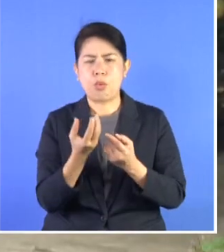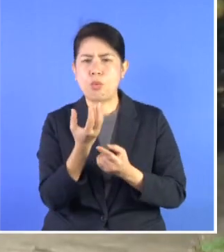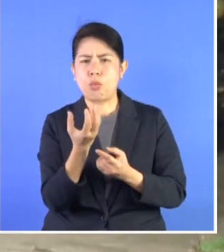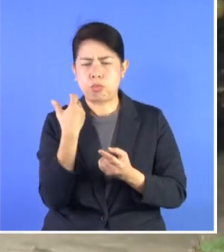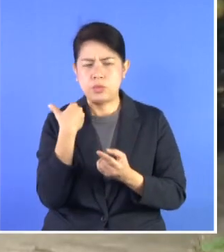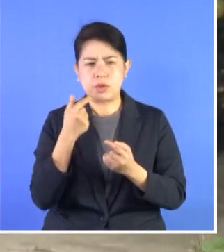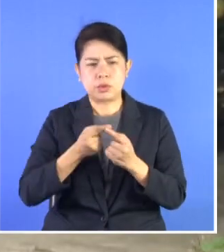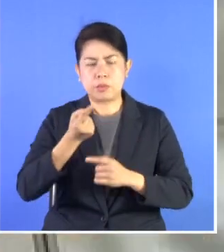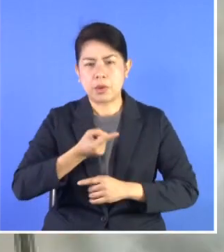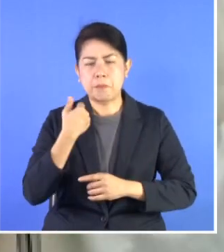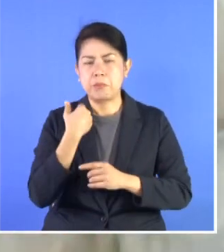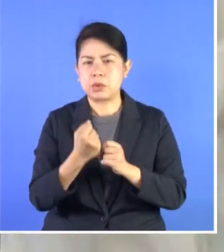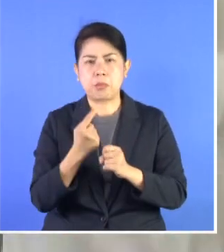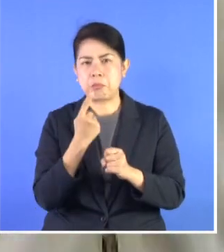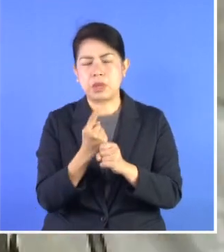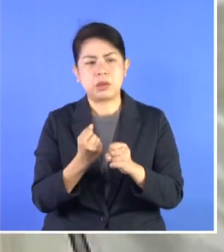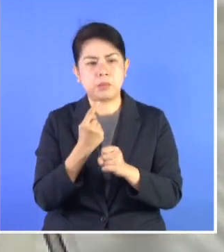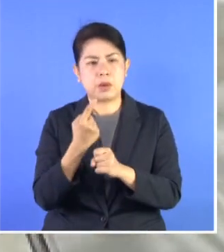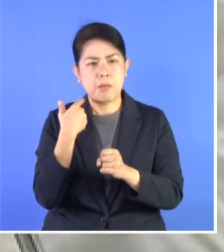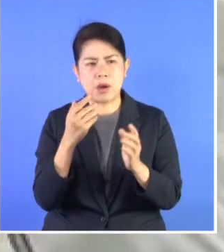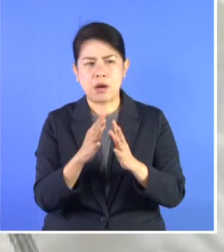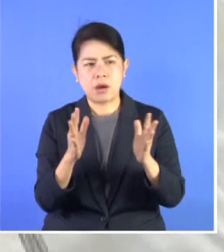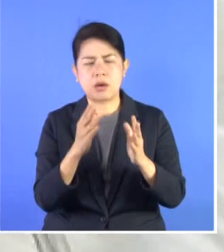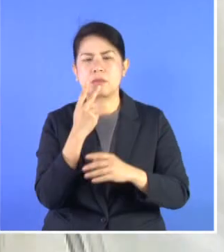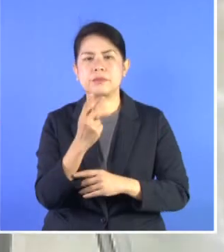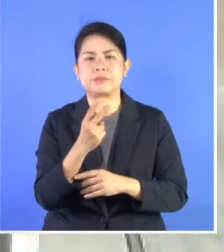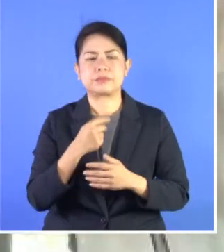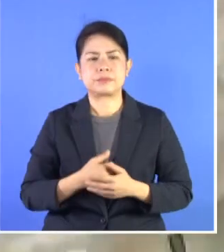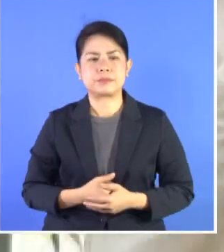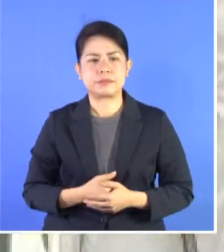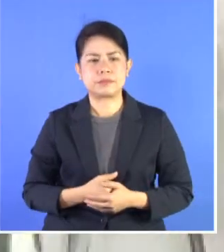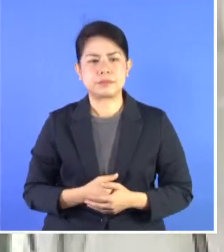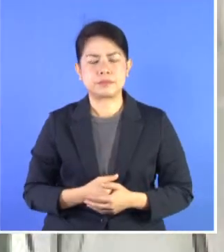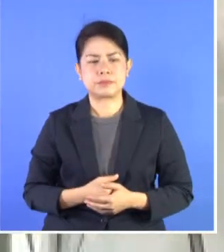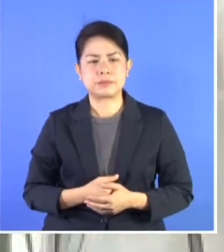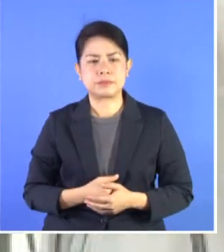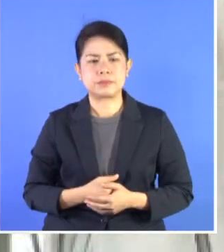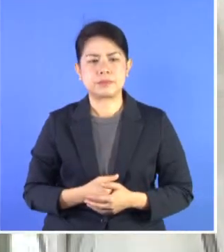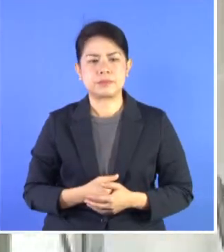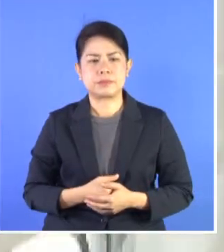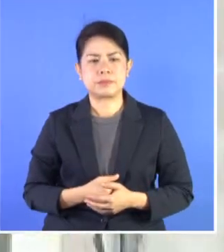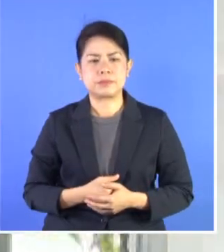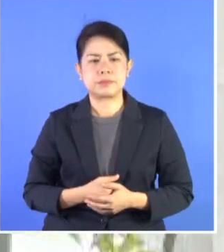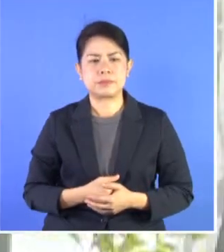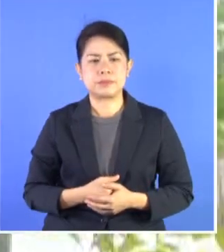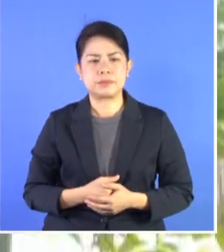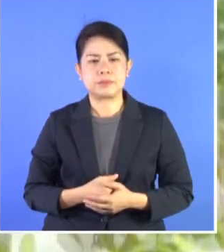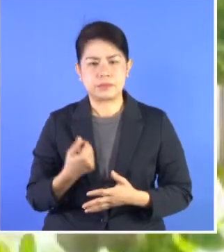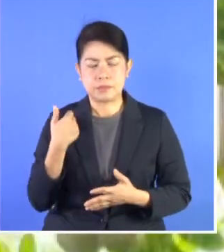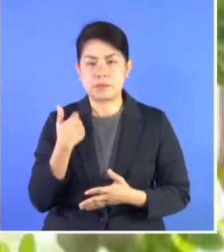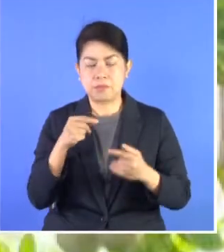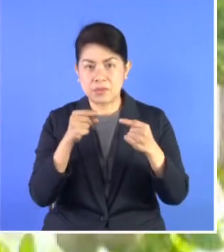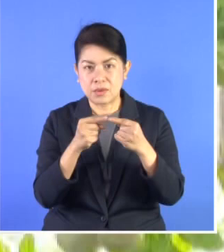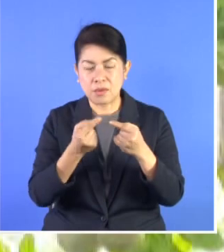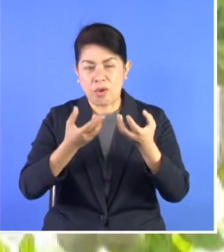เนี่ยดกมันซ้อนมันทับกันจนเต็มต้นเลยนะดูนี่ดกมากๆเลยบางต้นเนี่ยรับน้ำหนักไม่ไหว